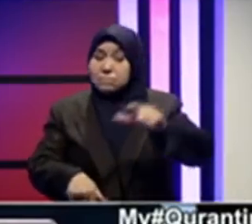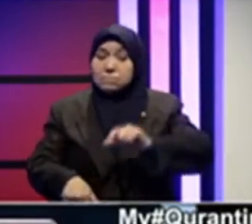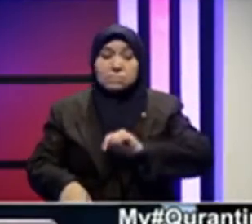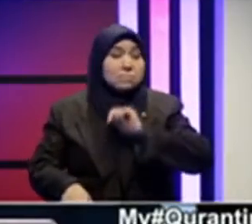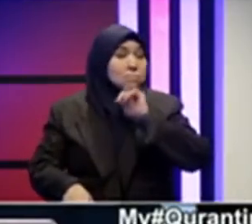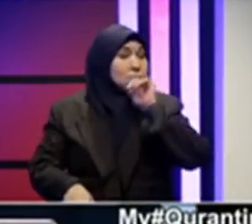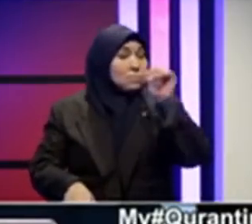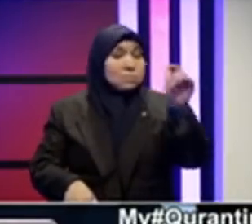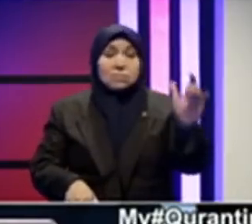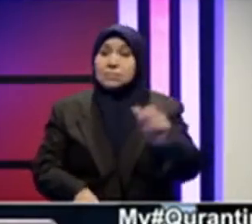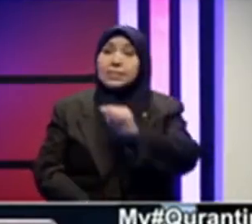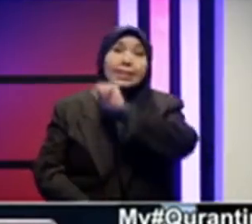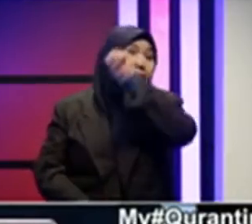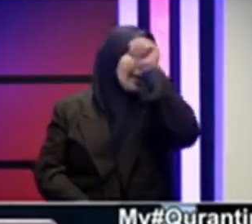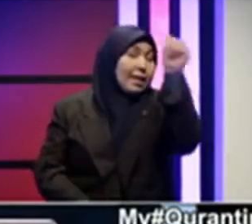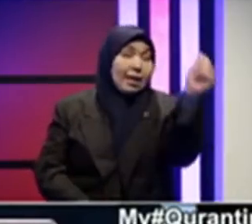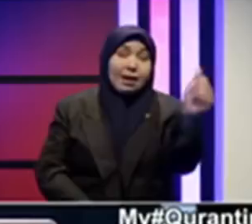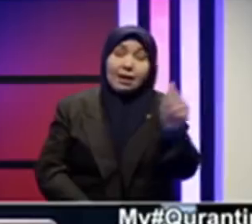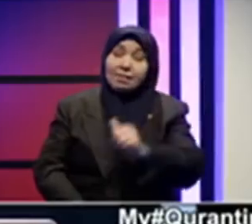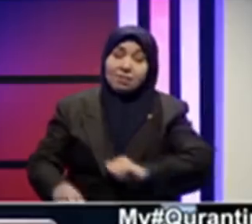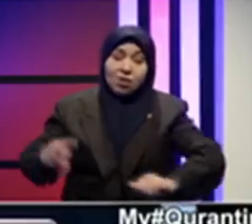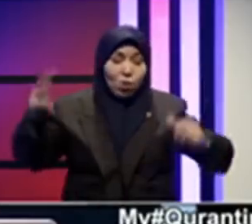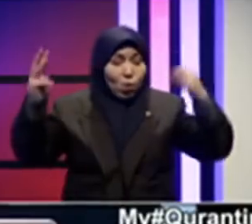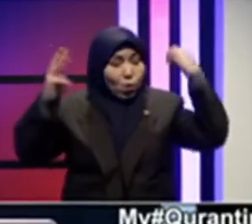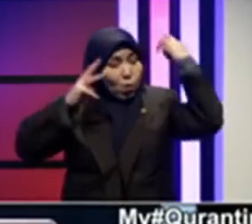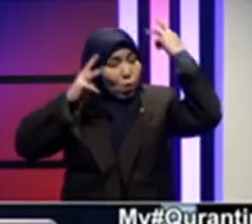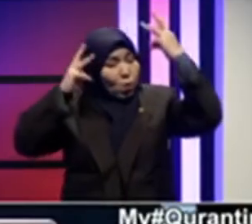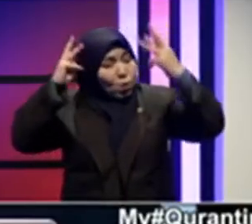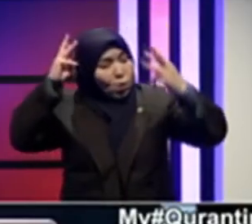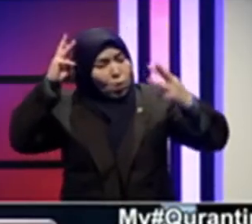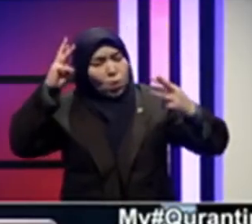alaikumul yawma wa la